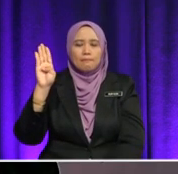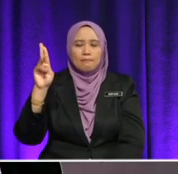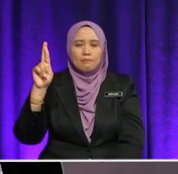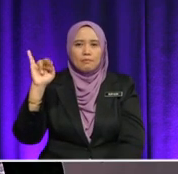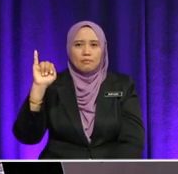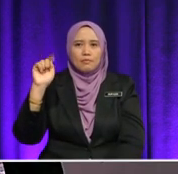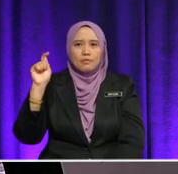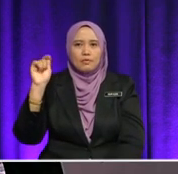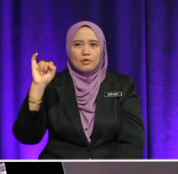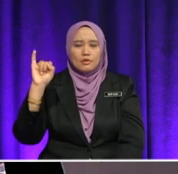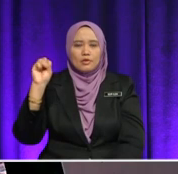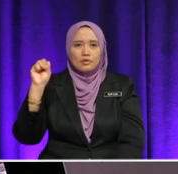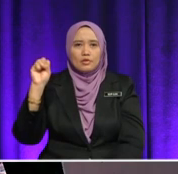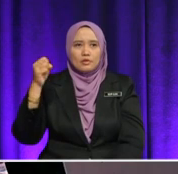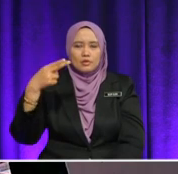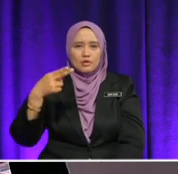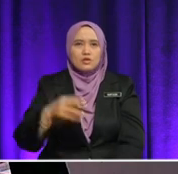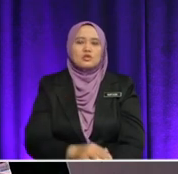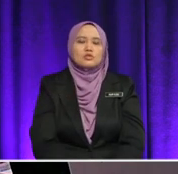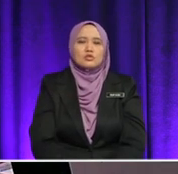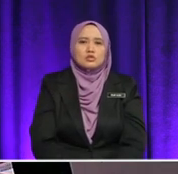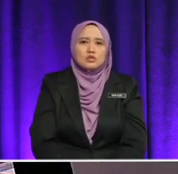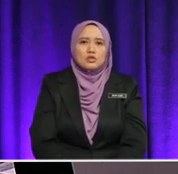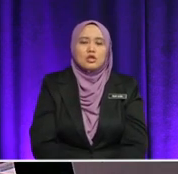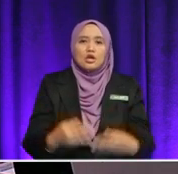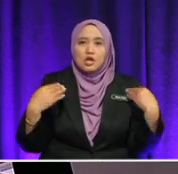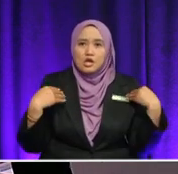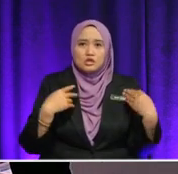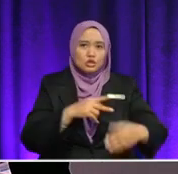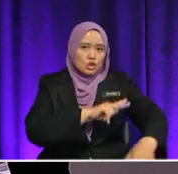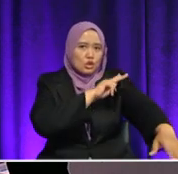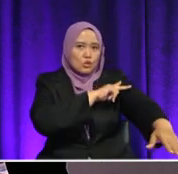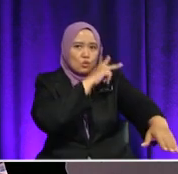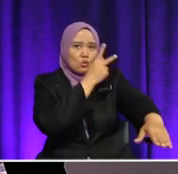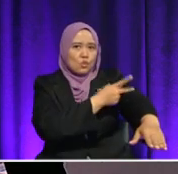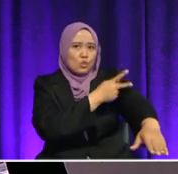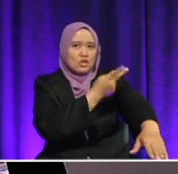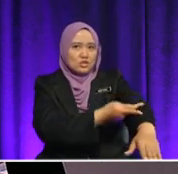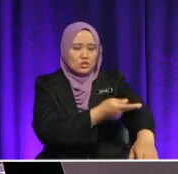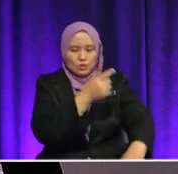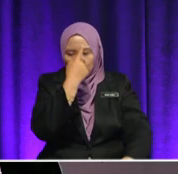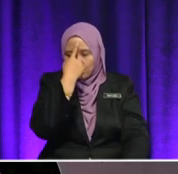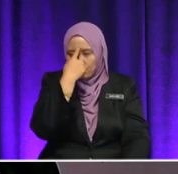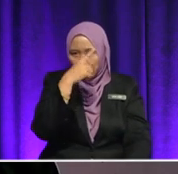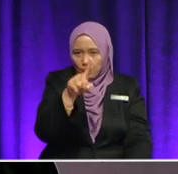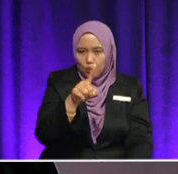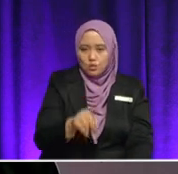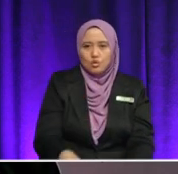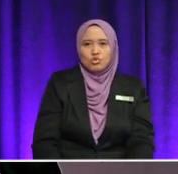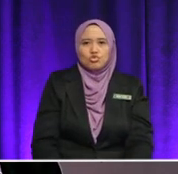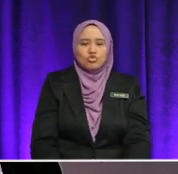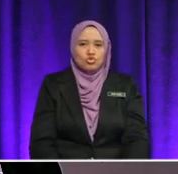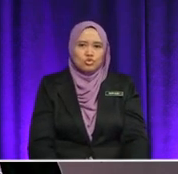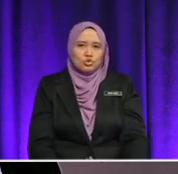yang mentakbir tanah jajahan termasuk negara kita itu jadi tanda tangannya amat mahal bagi sesuatu